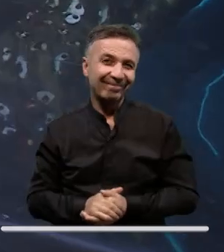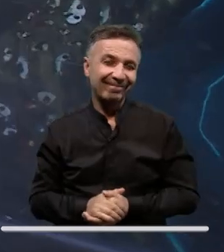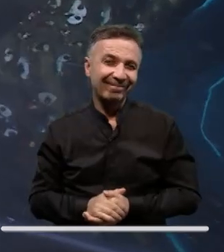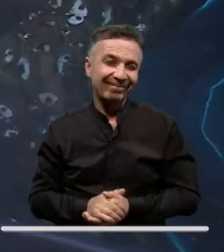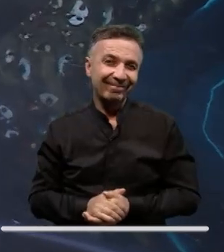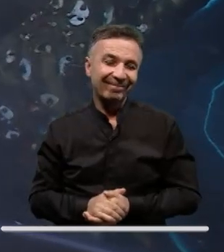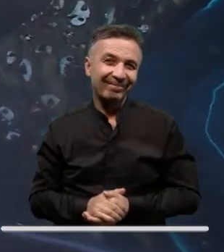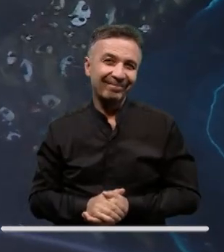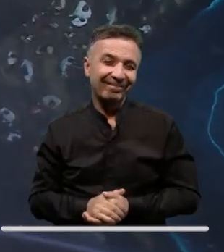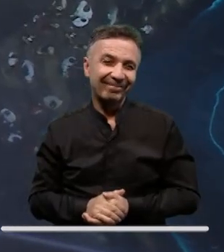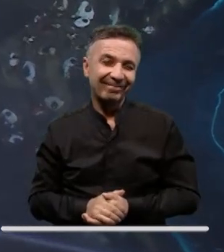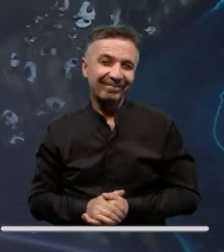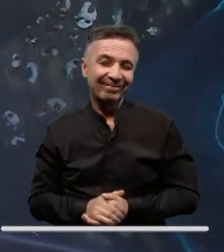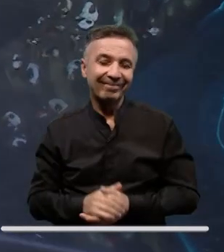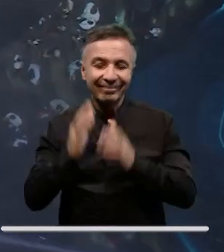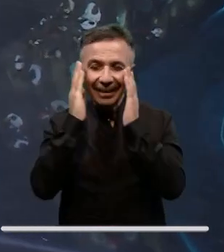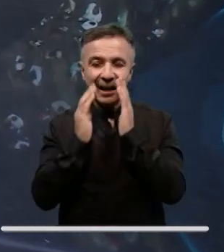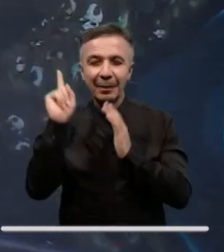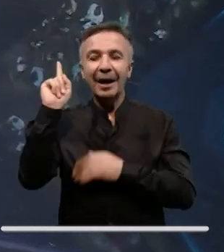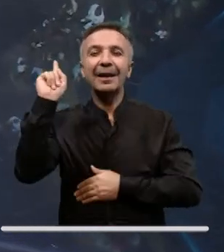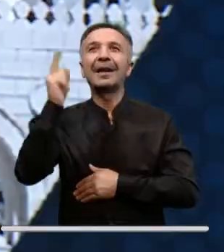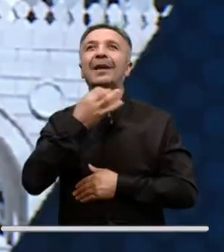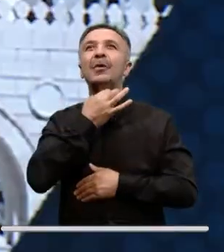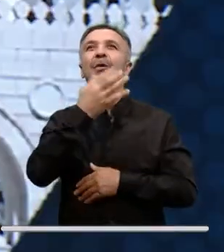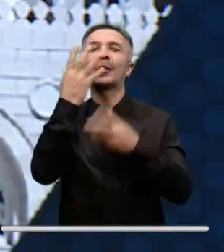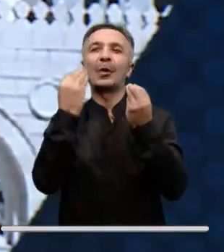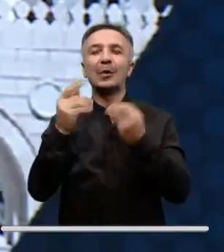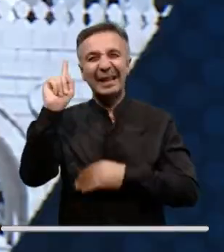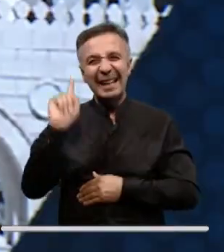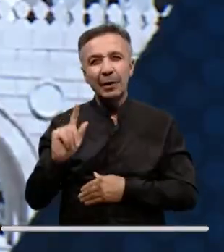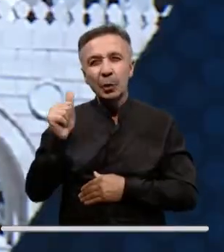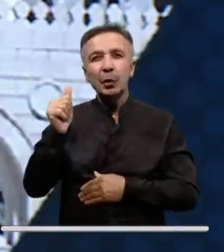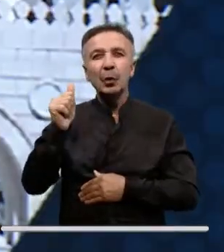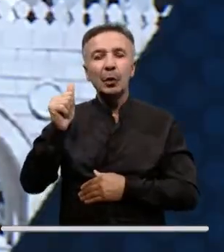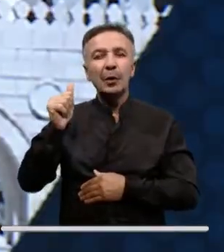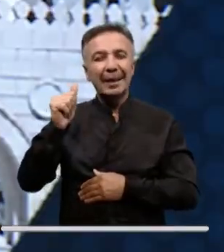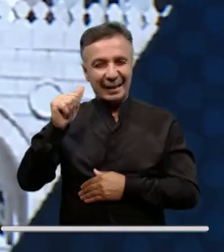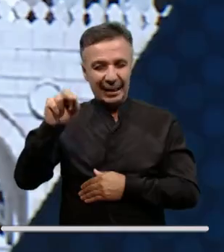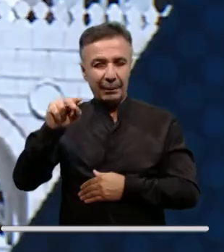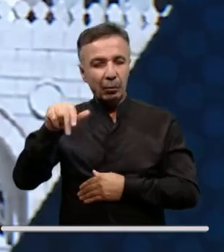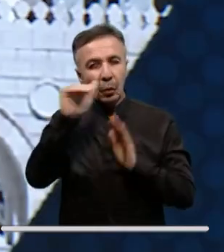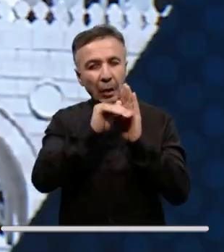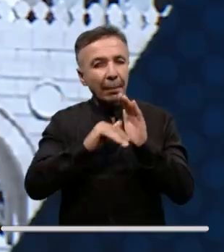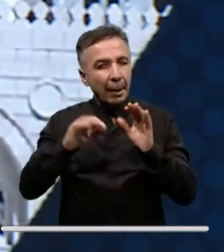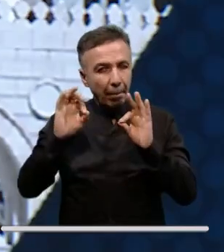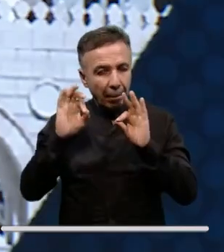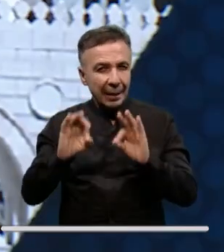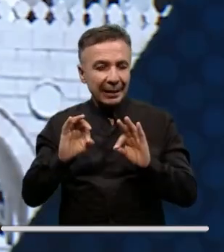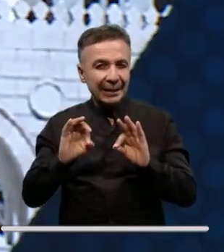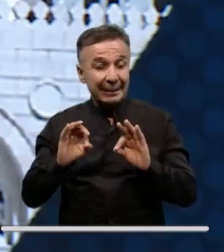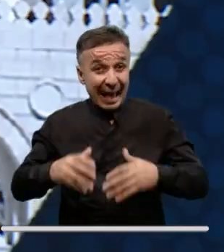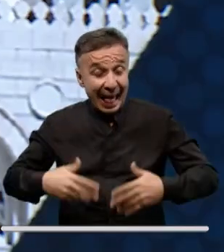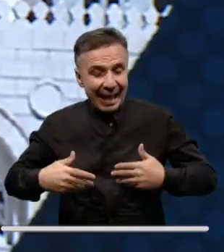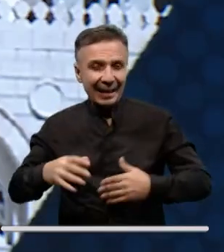yani Elhamdülillah Rabbimize şükür olsun ilk günkü gibi bu programa başladığımız ilk zamanki gibi